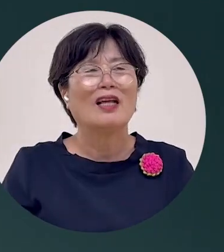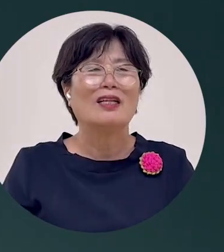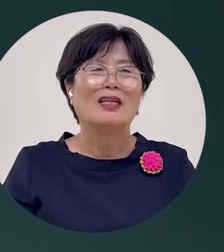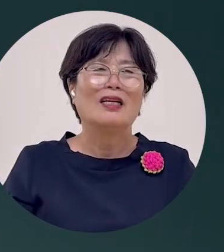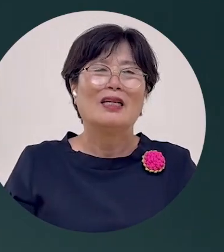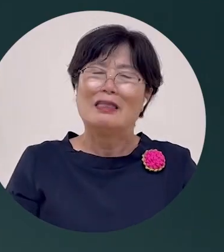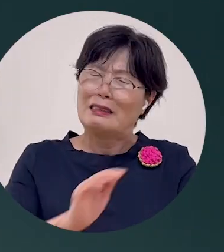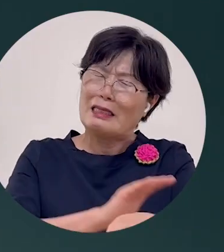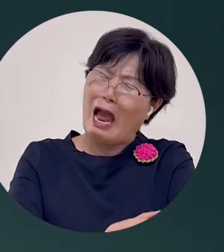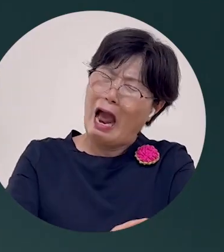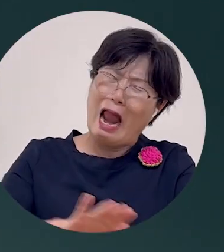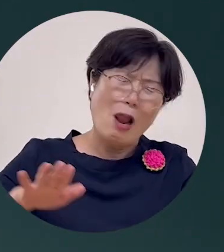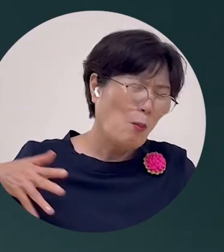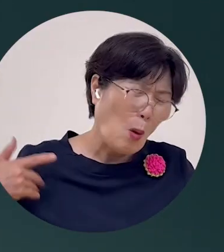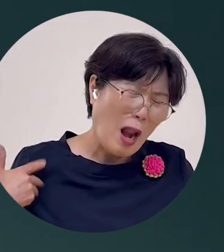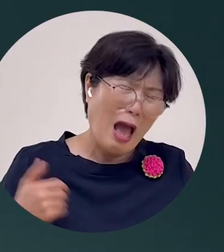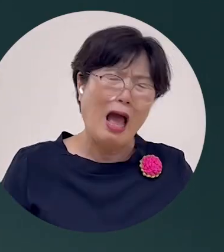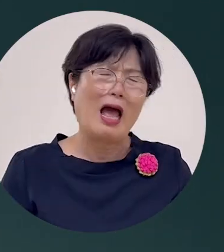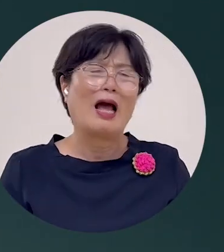잘 몰라서 그렇지.